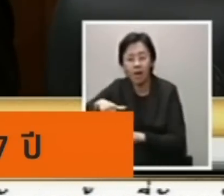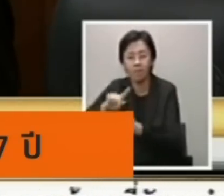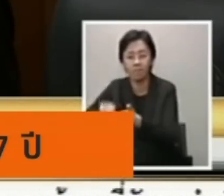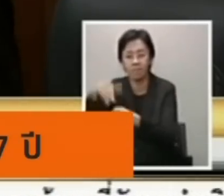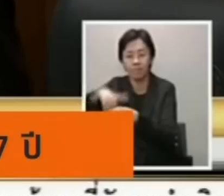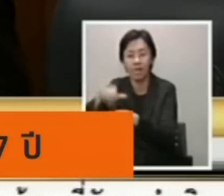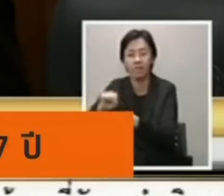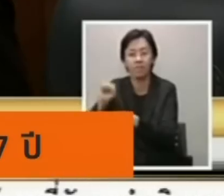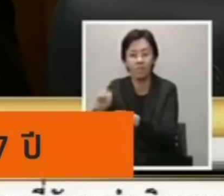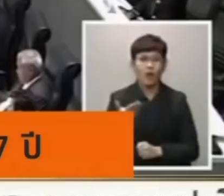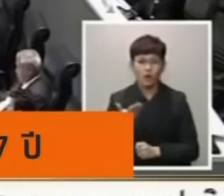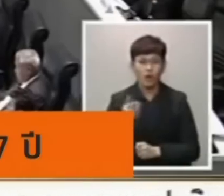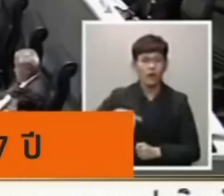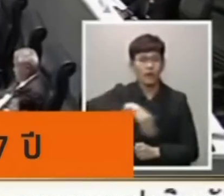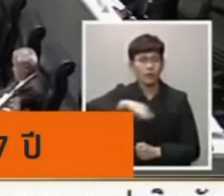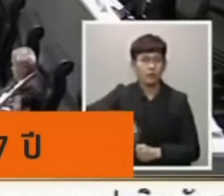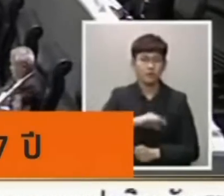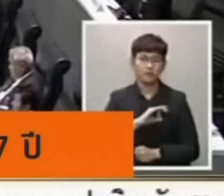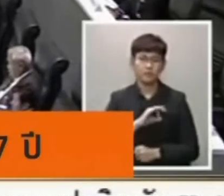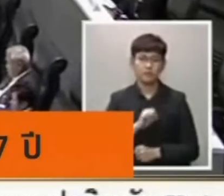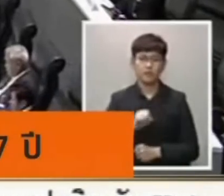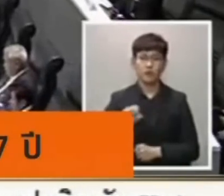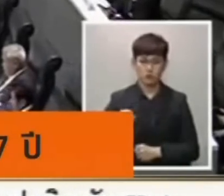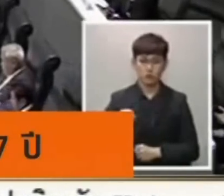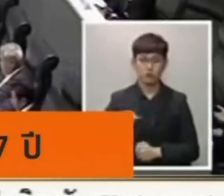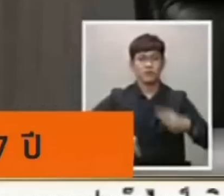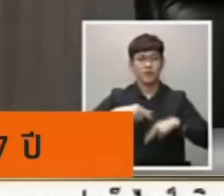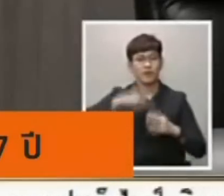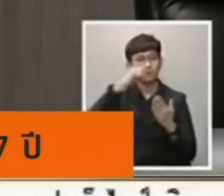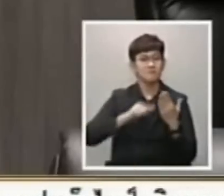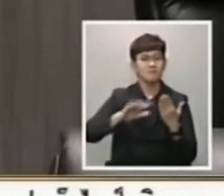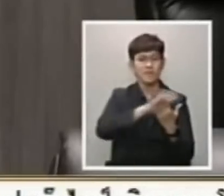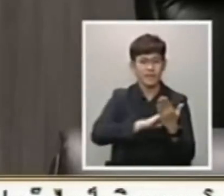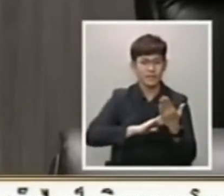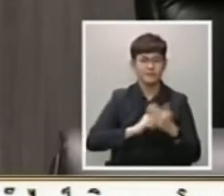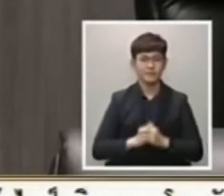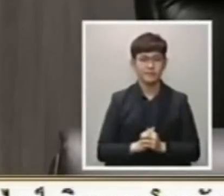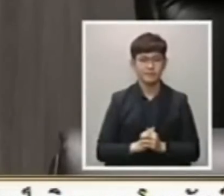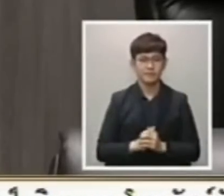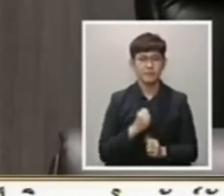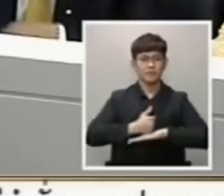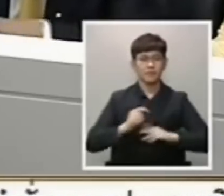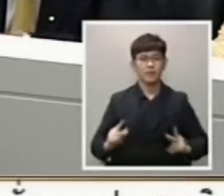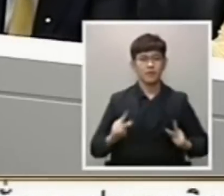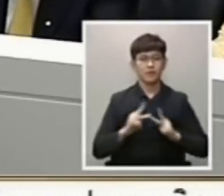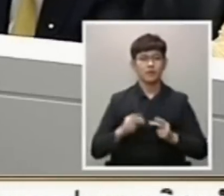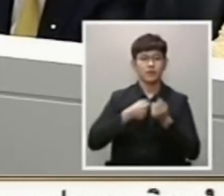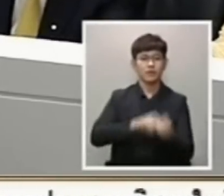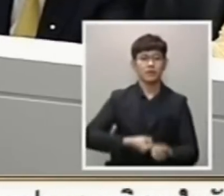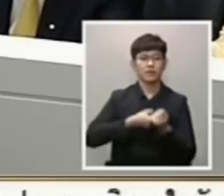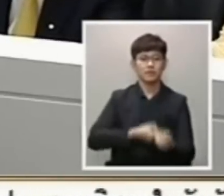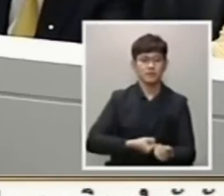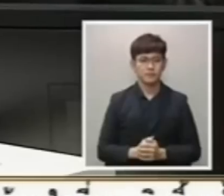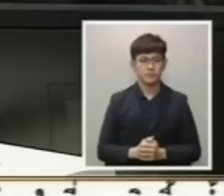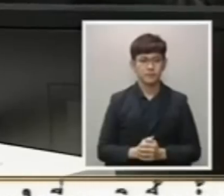เป็นสมาชิกในวันนี้นะครับ หอมรองกันมาเป็นเดือนเตรียมพร้อมกันมาอย่างดีแต่ด้วยห่างหายเวทีมาเกือบ7ปีทำเอานักการเมืองรุ่น